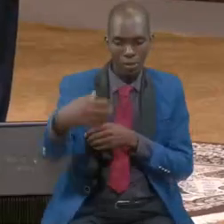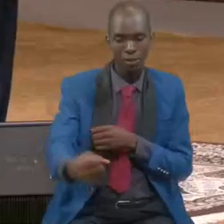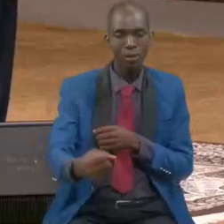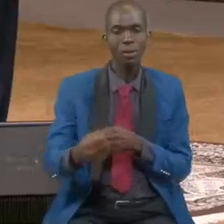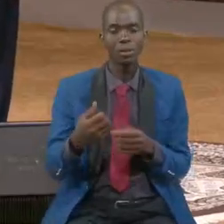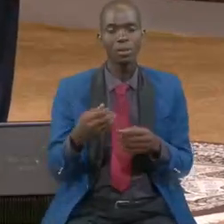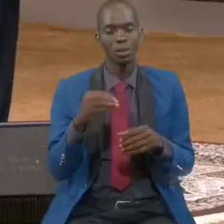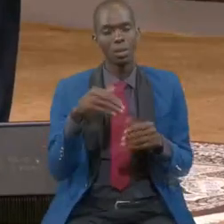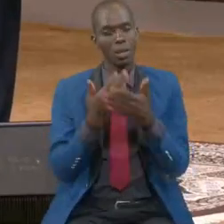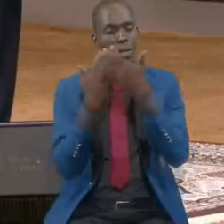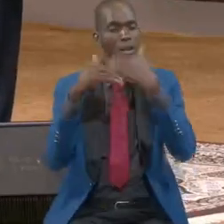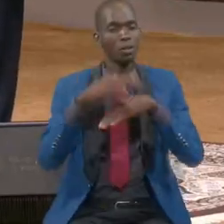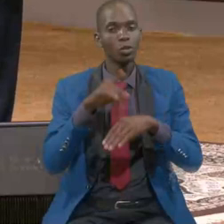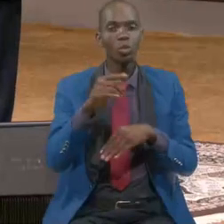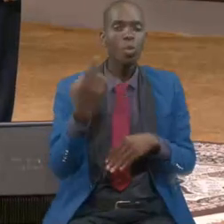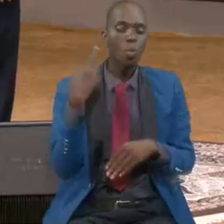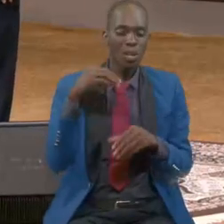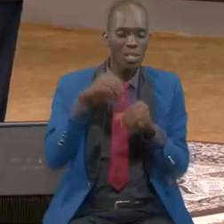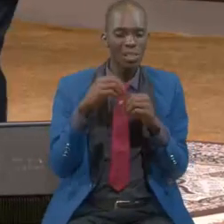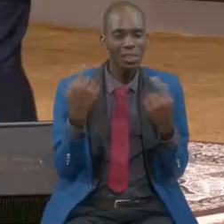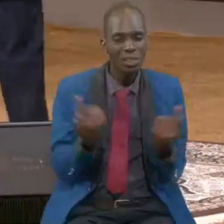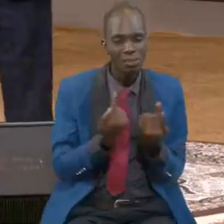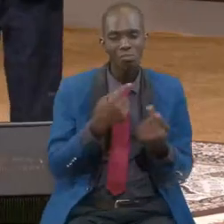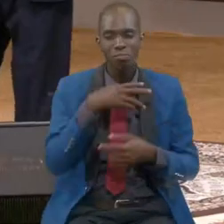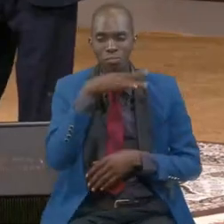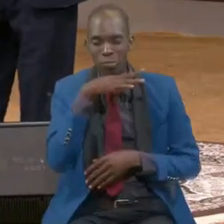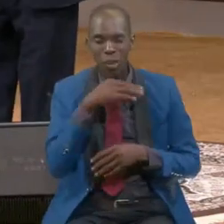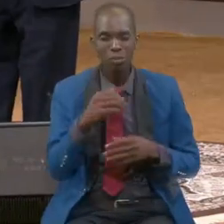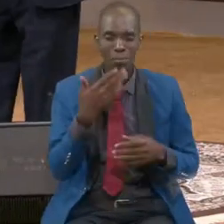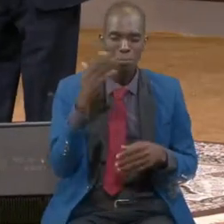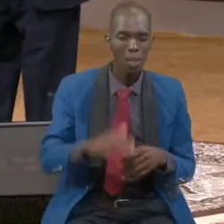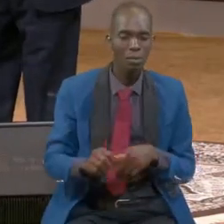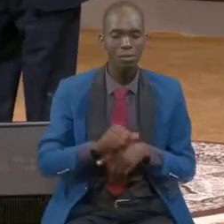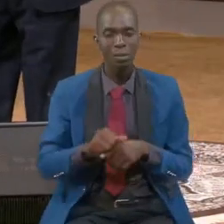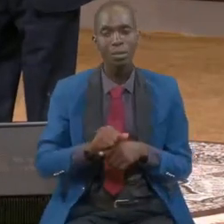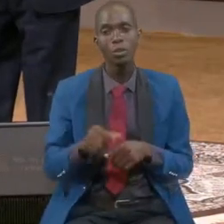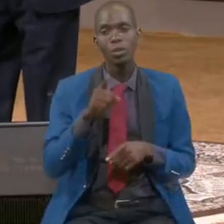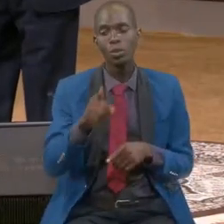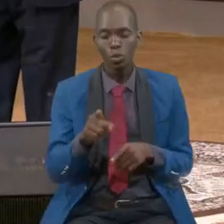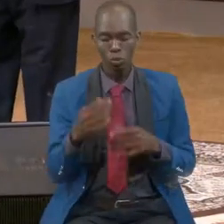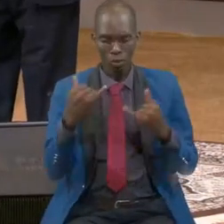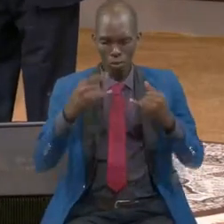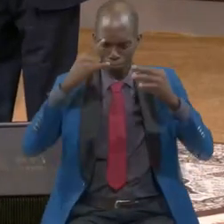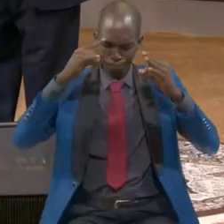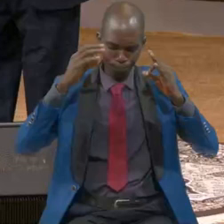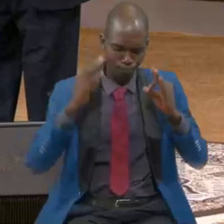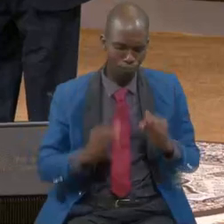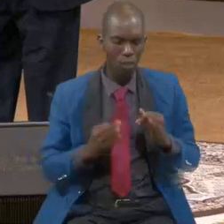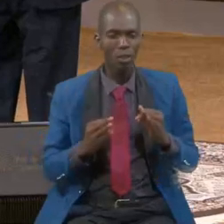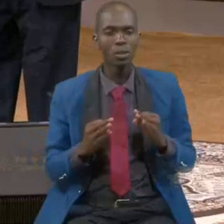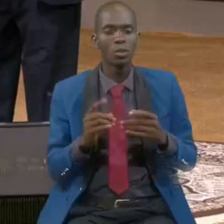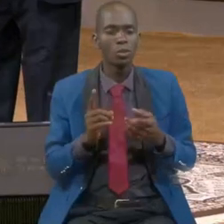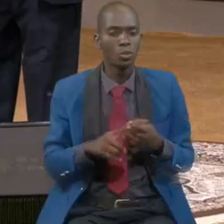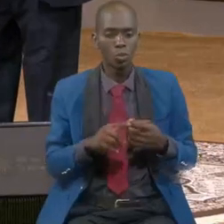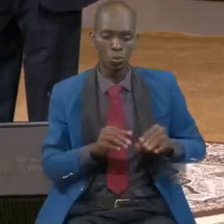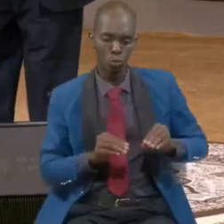étiez hors du royaume. Vous étiez dans le péché, dans les transgressions, dans les iniquités. Vous avez fait des pas